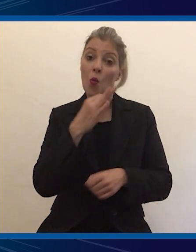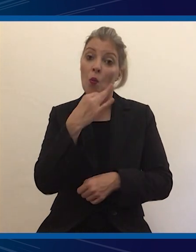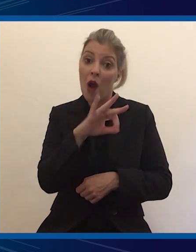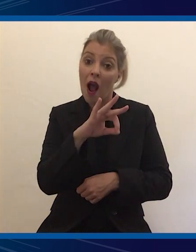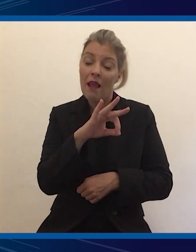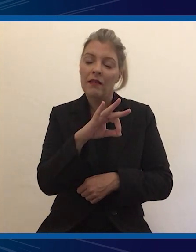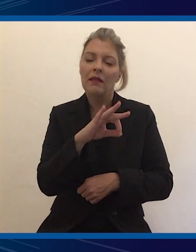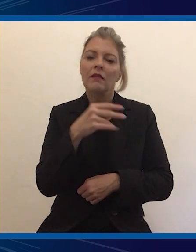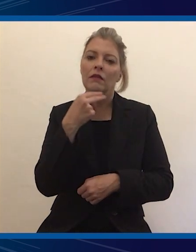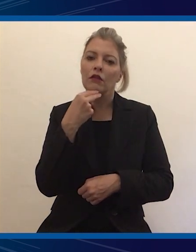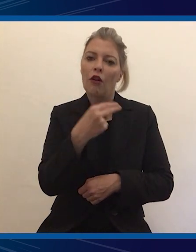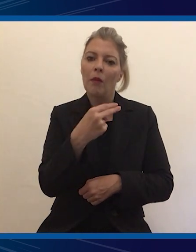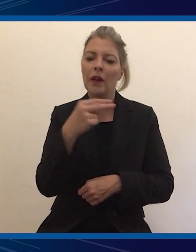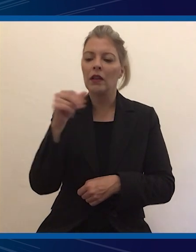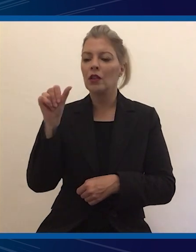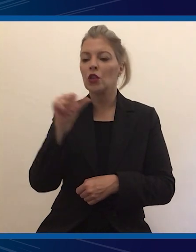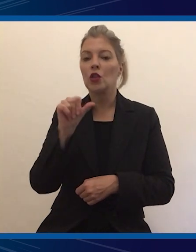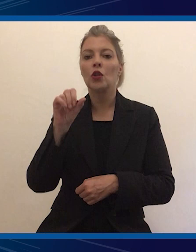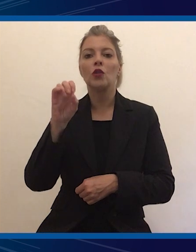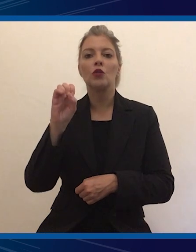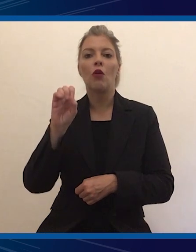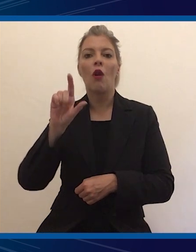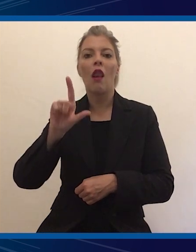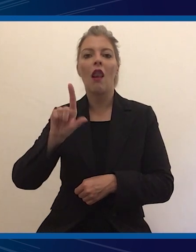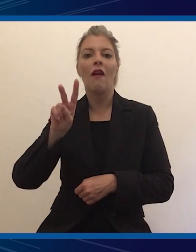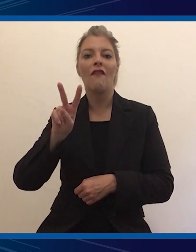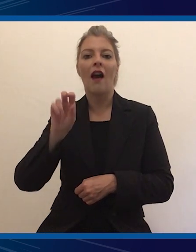chiama solvatocromismo.